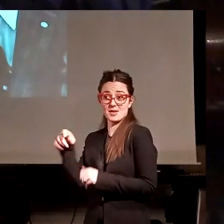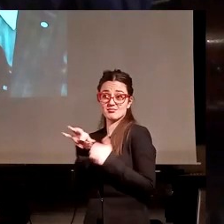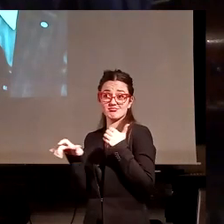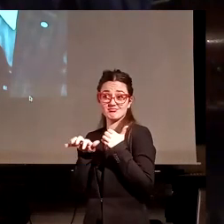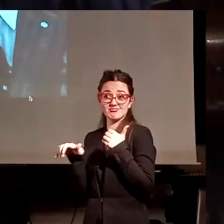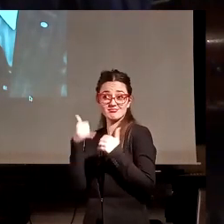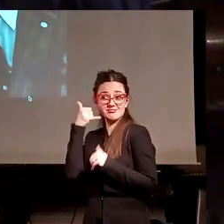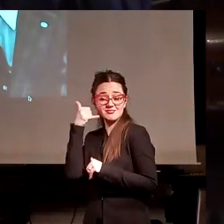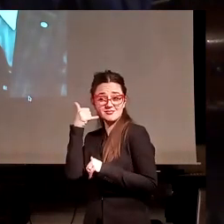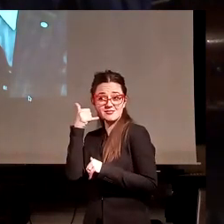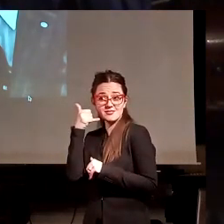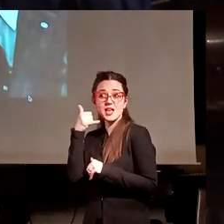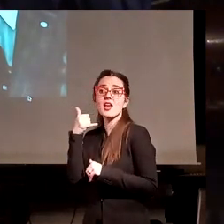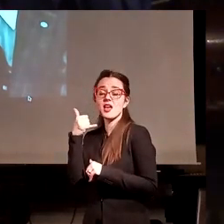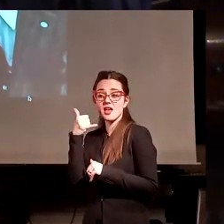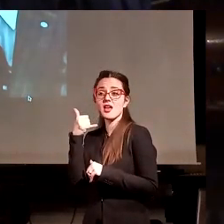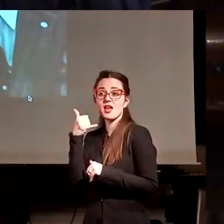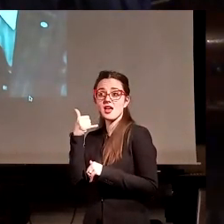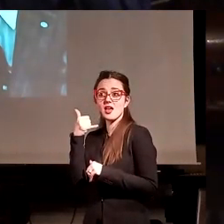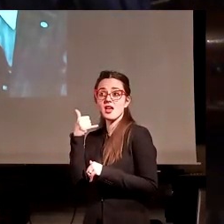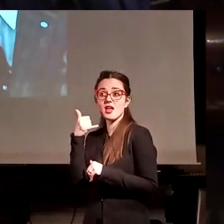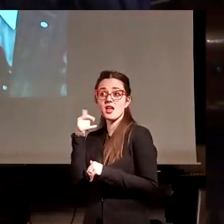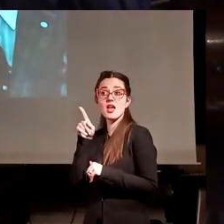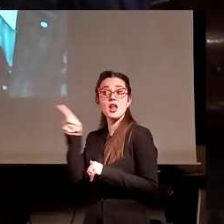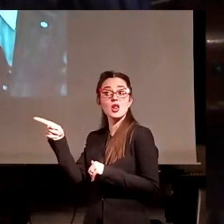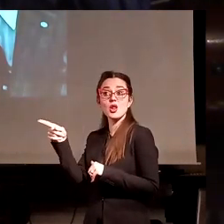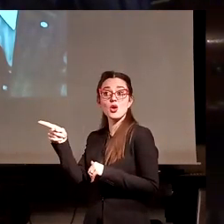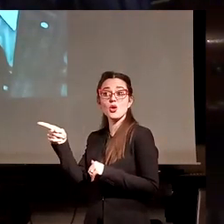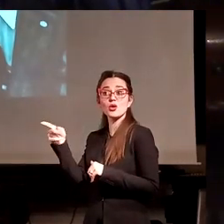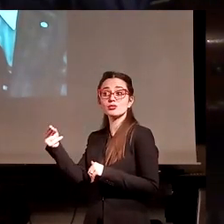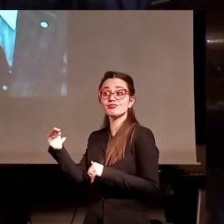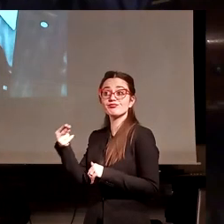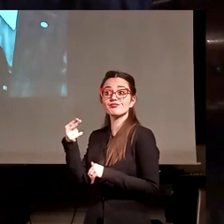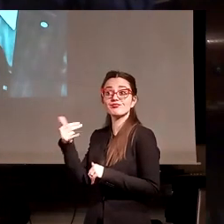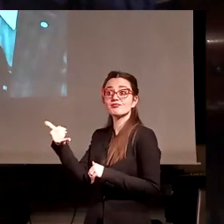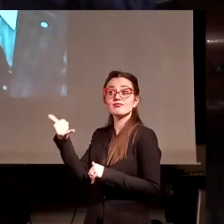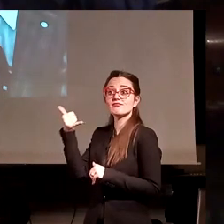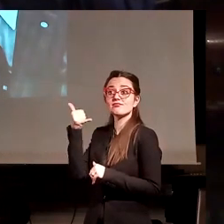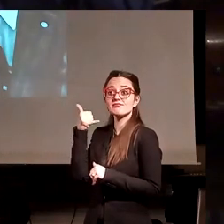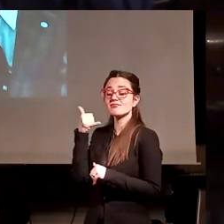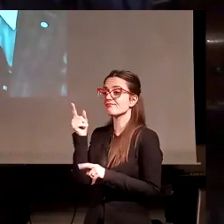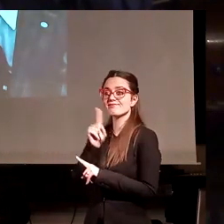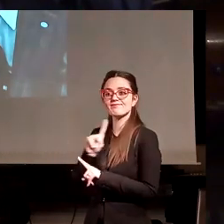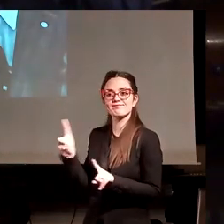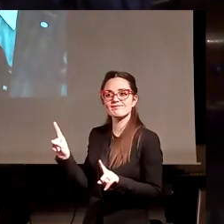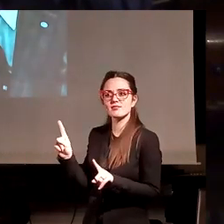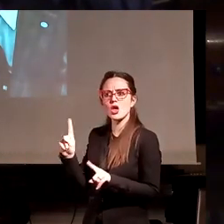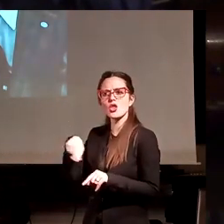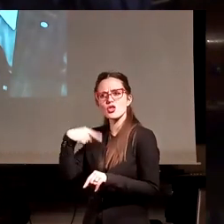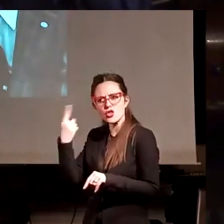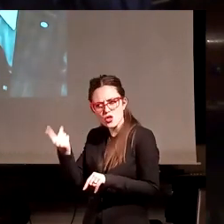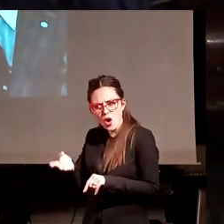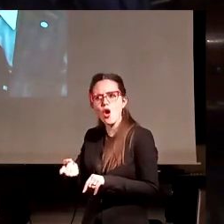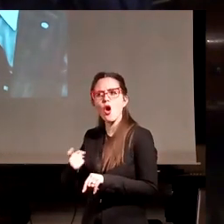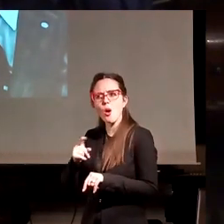eccetera e disgraziati non me l'hanno fatto subito era pomeriggio ero da solo in casa dopo 4 5 ore quando